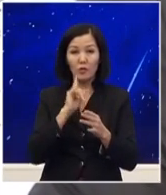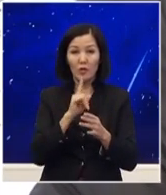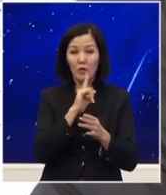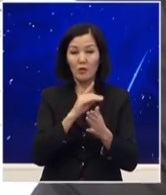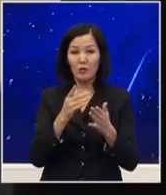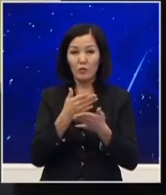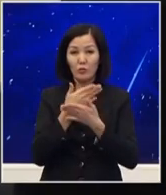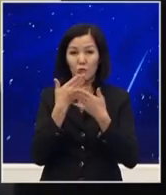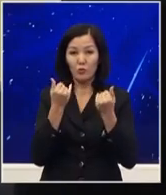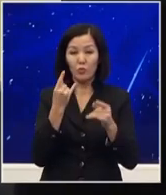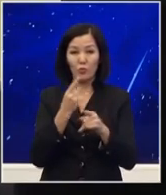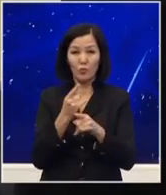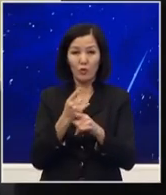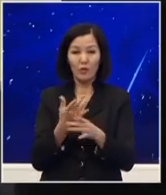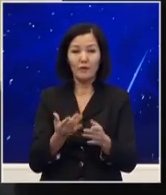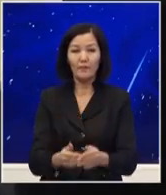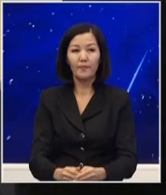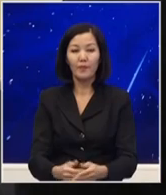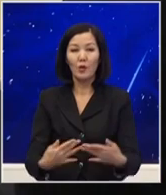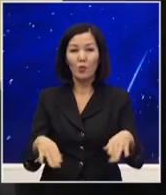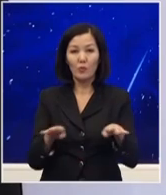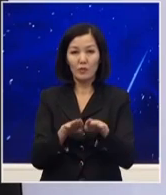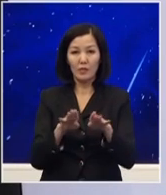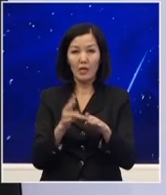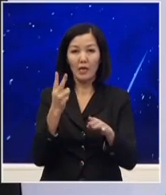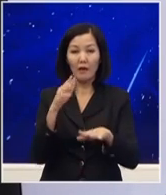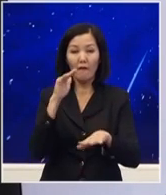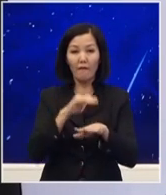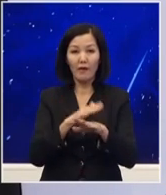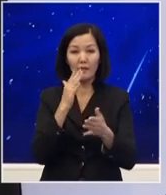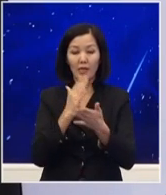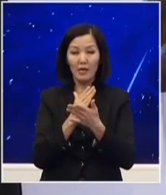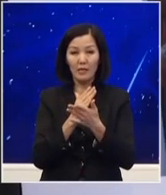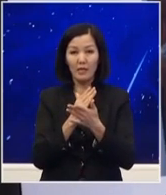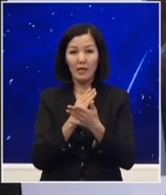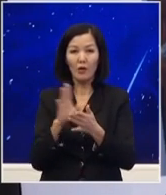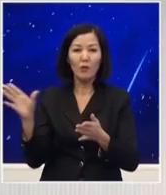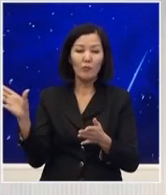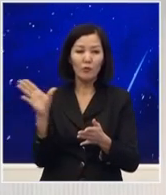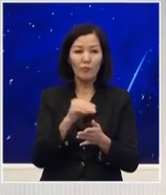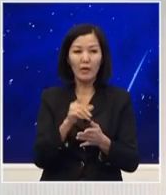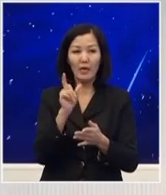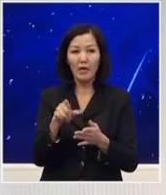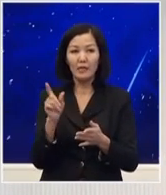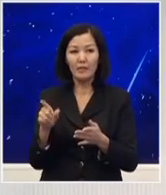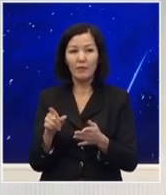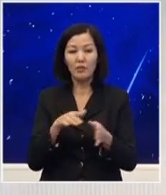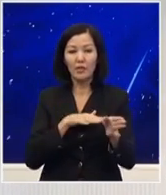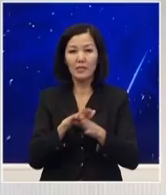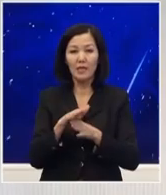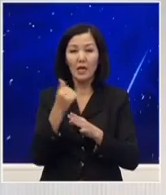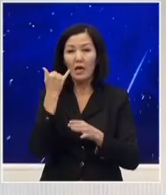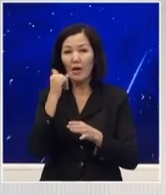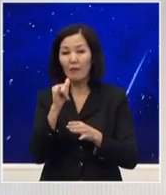алдан қалдық. Талдықорғанда осы жағдайға ұқсас тағы екі дерек анықталды. Бір қызығы, мұның барлығын осы азаматша іске асырған.